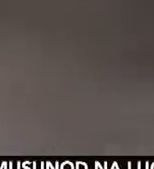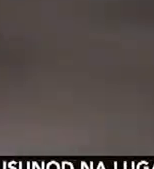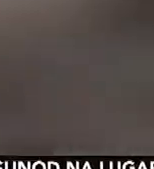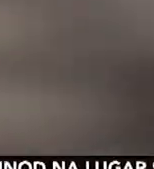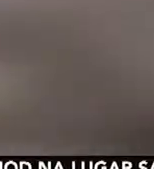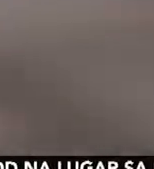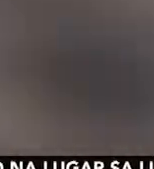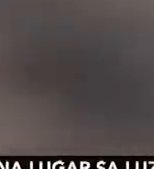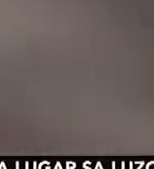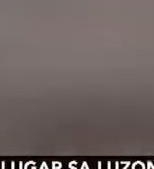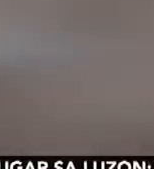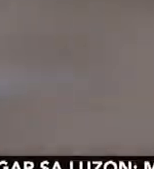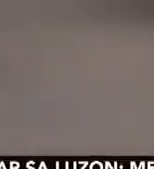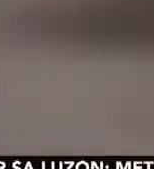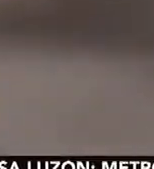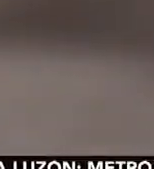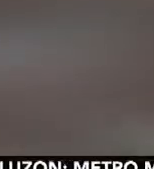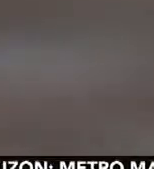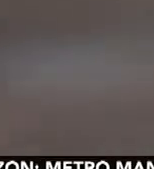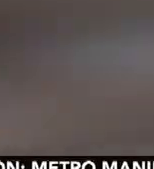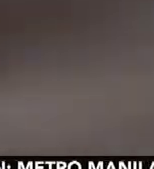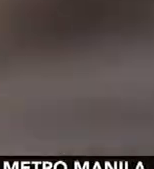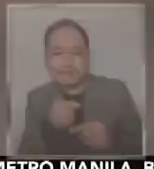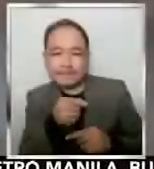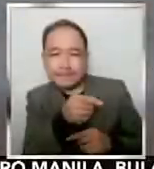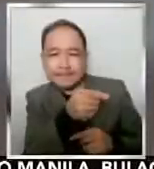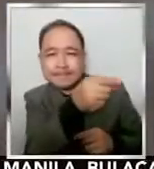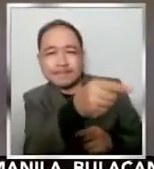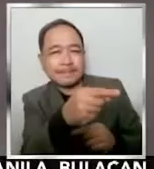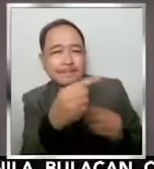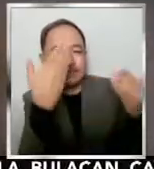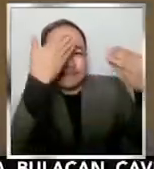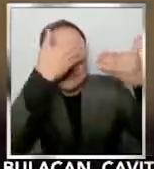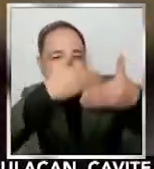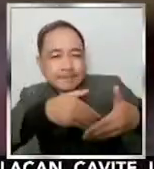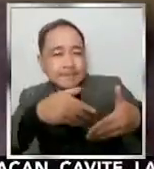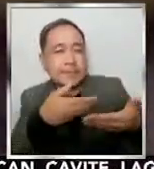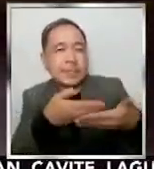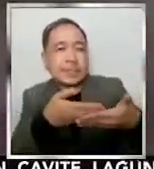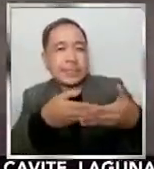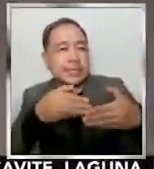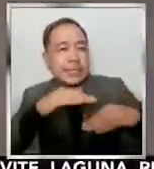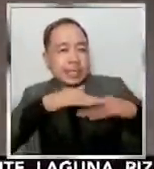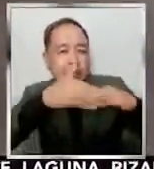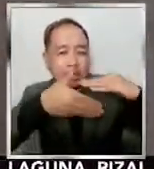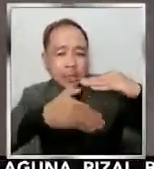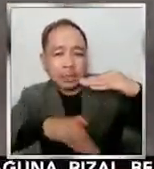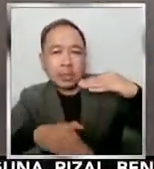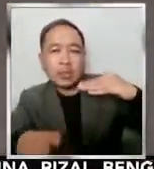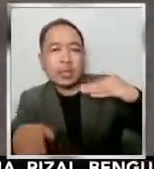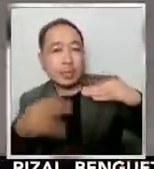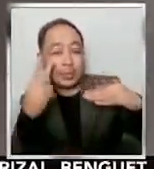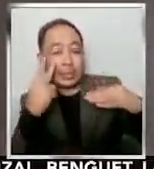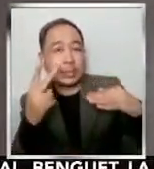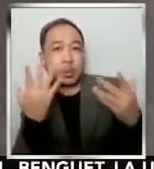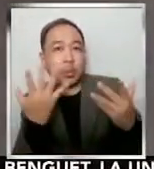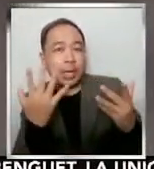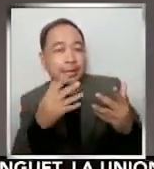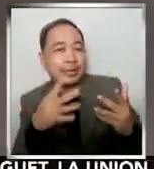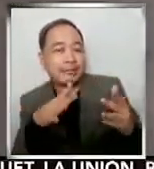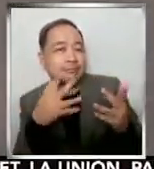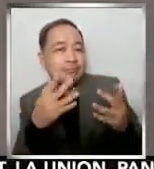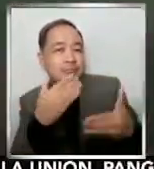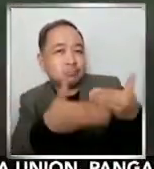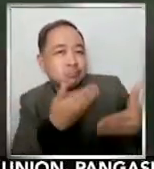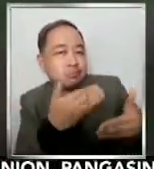Masukal at maputik ang daan sa gilid ng bangin na tinakak ng raiding team para marating ang kinaroroonan ng target ng operasyon. Alas 9